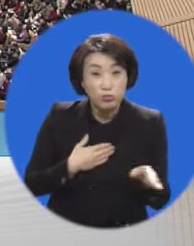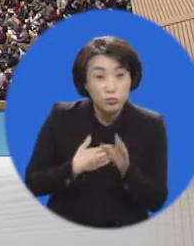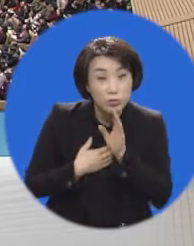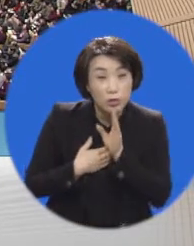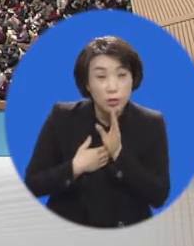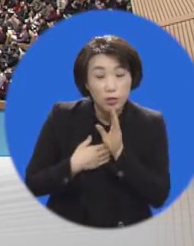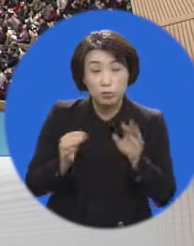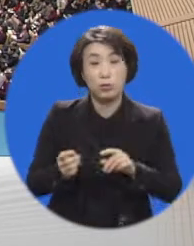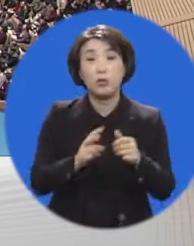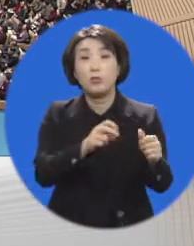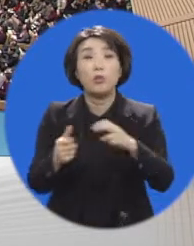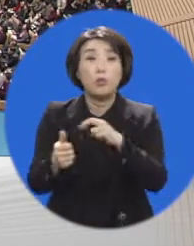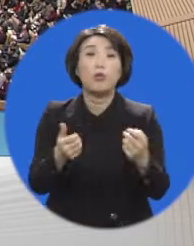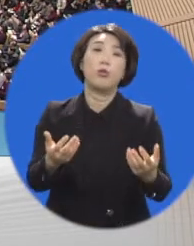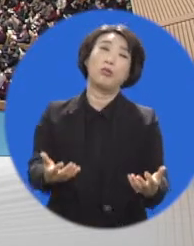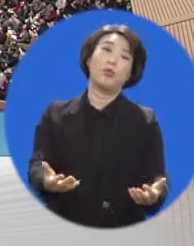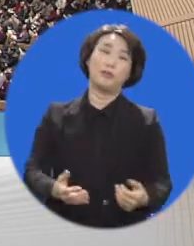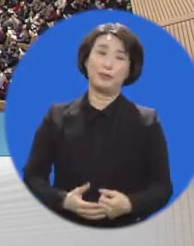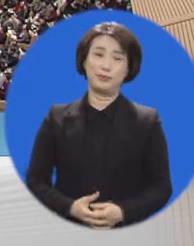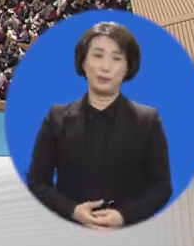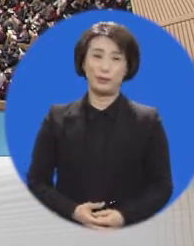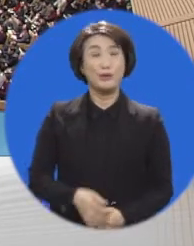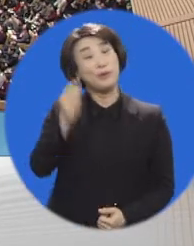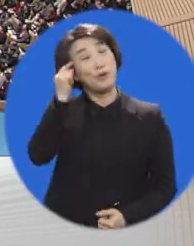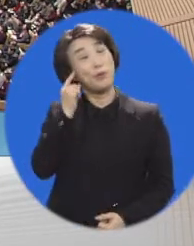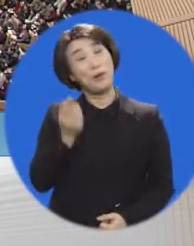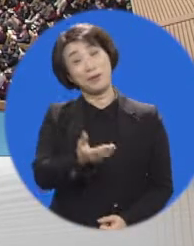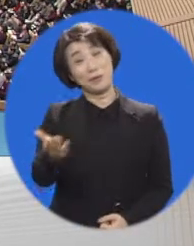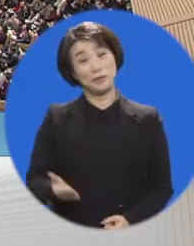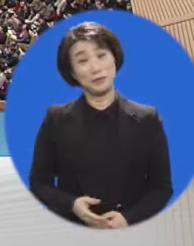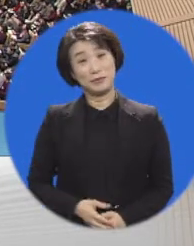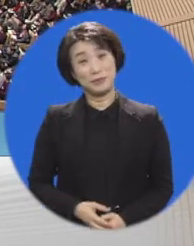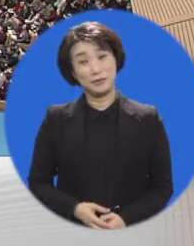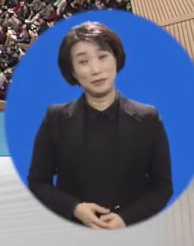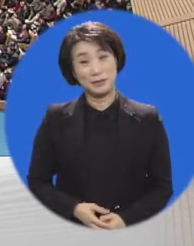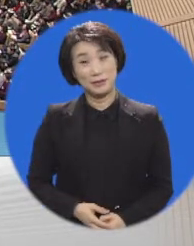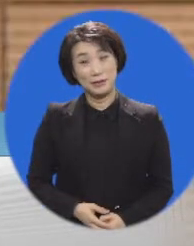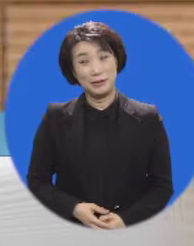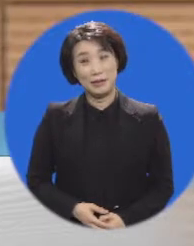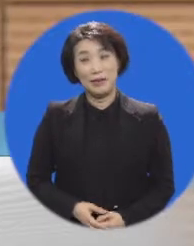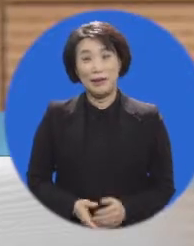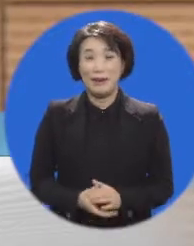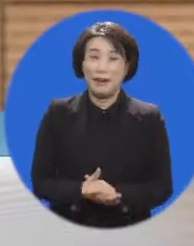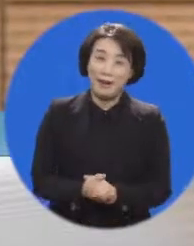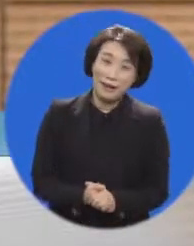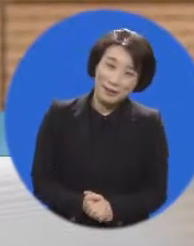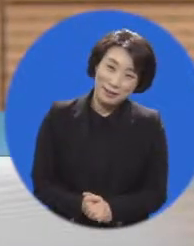서로 미워할 수 있어요? 한번 생각해 보세요. 예,